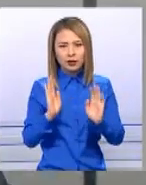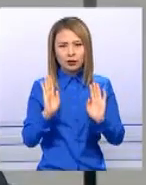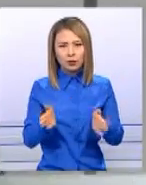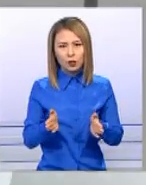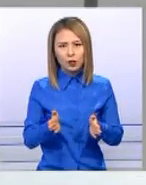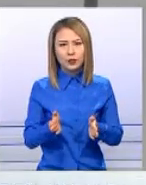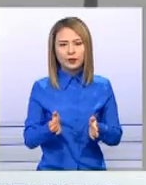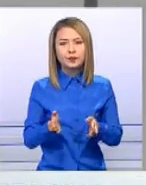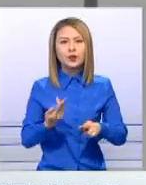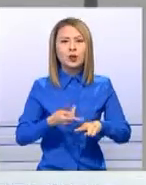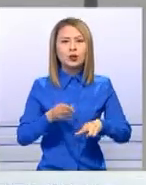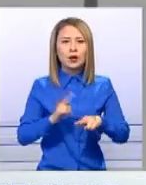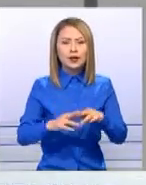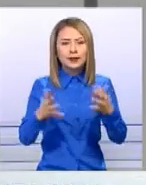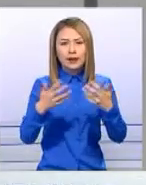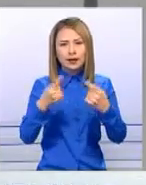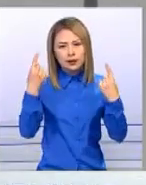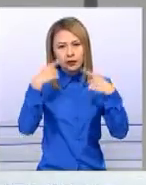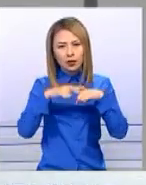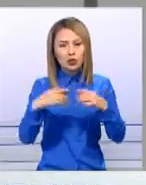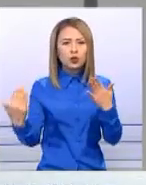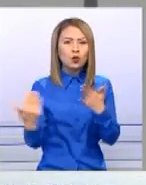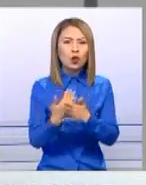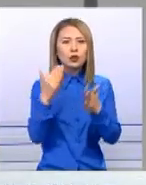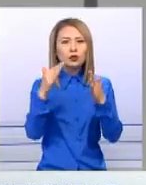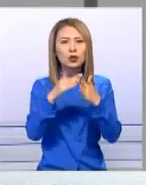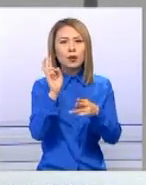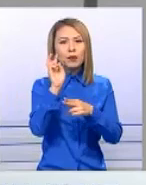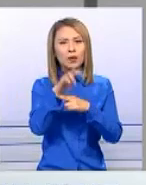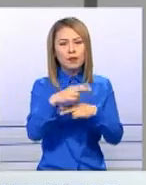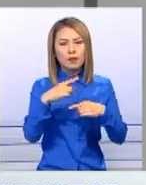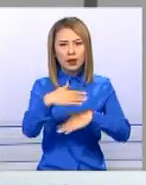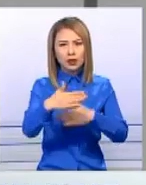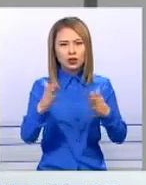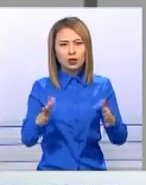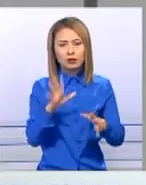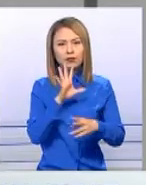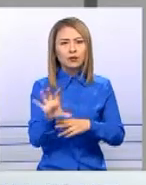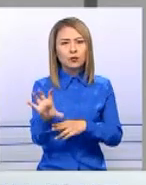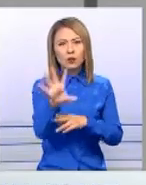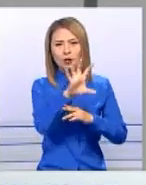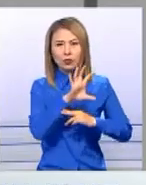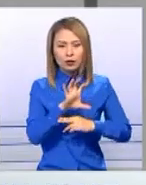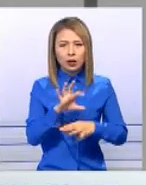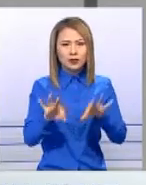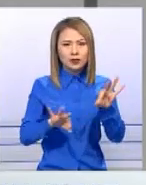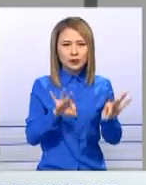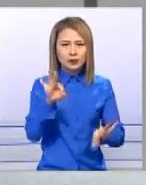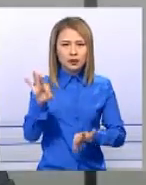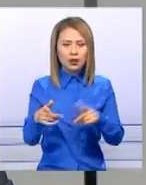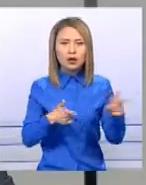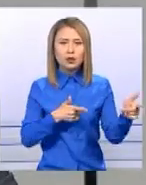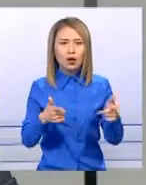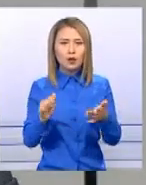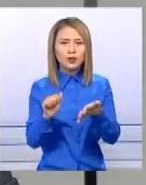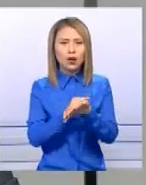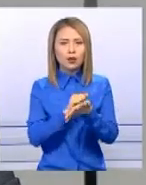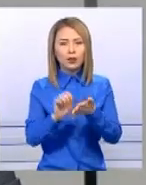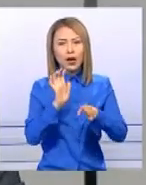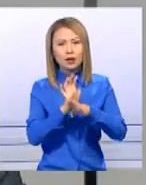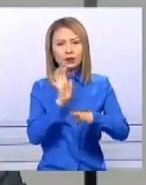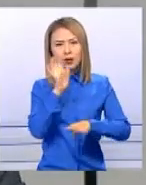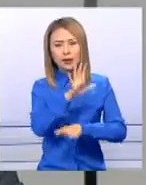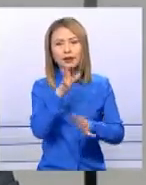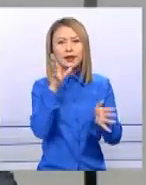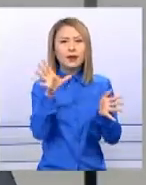жоспарлап отырмыз. Бұдан былай техниктер жаңа ғимараттың басына планшетпен келіп, өлшеп есептейді. Сосын құжатты әзірлеуге жібереді. Осылайша